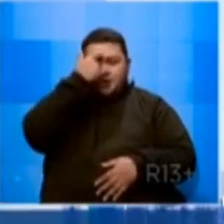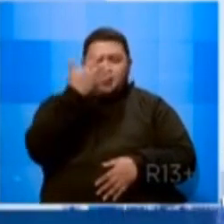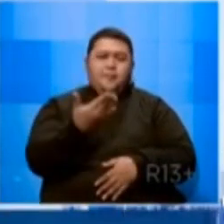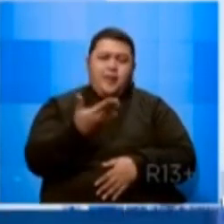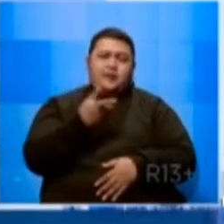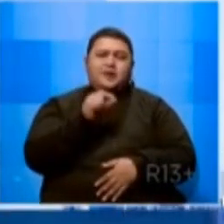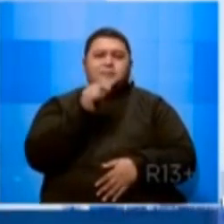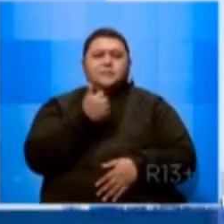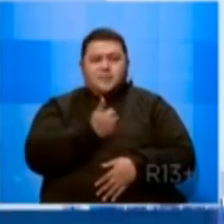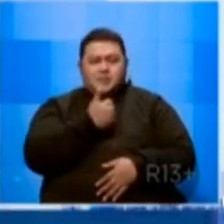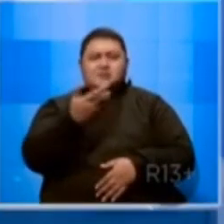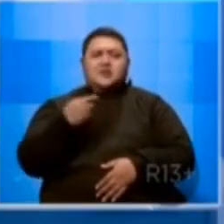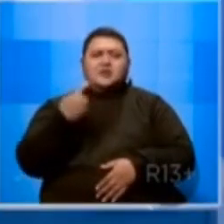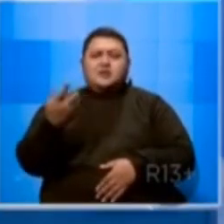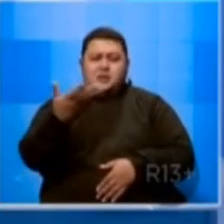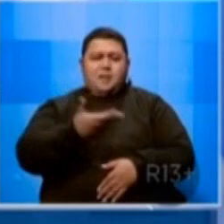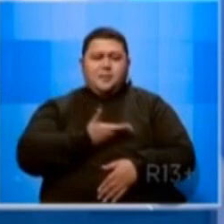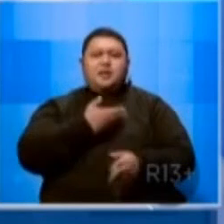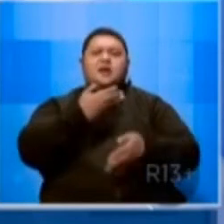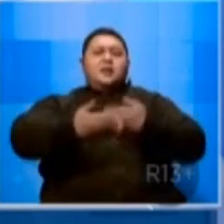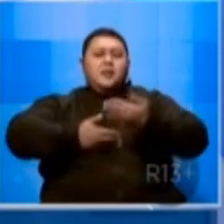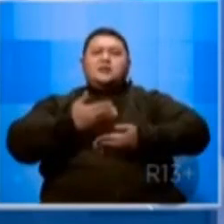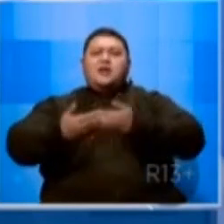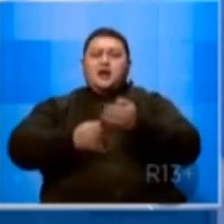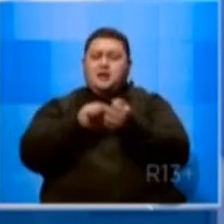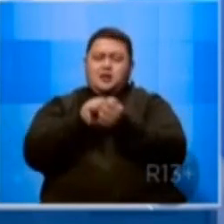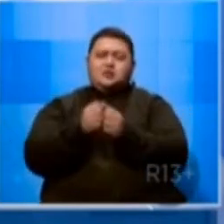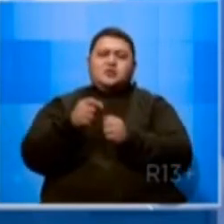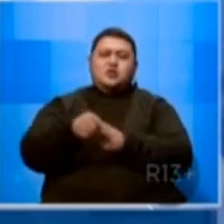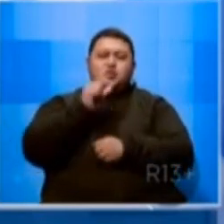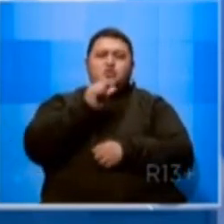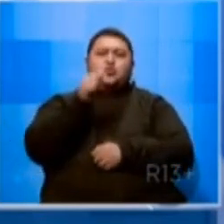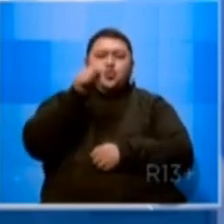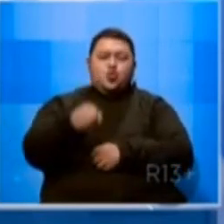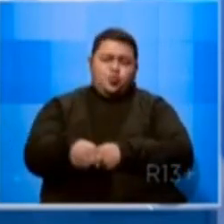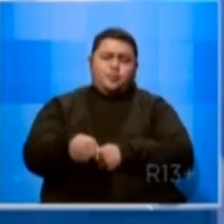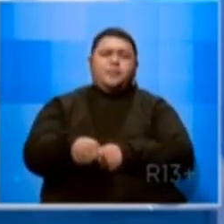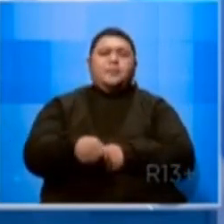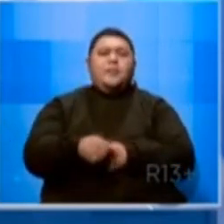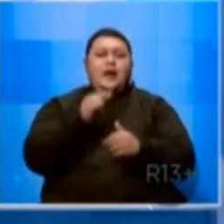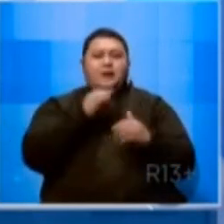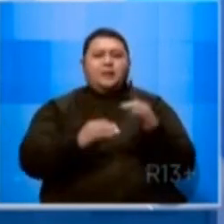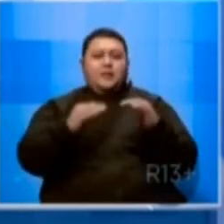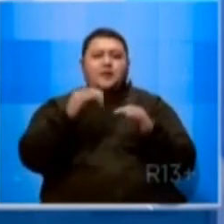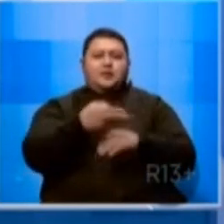ambil dari perjalanan kasus ini terutama untuk hukum dan peradilan di Indonesia